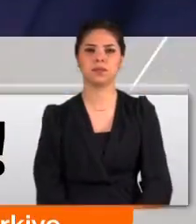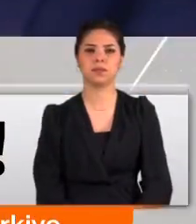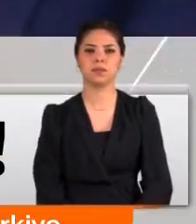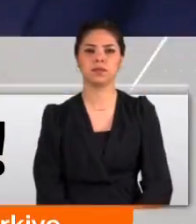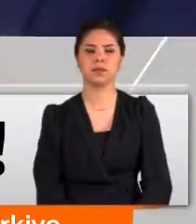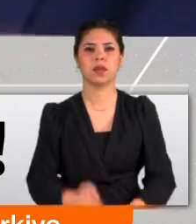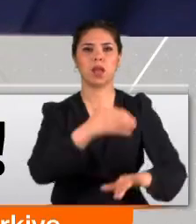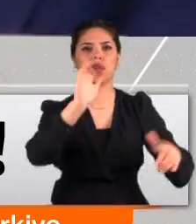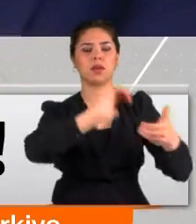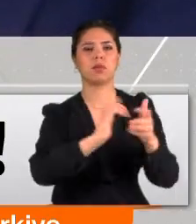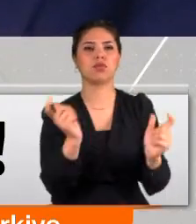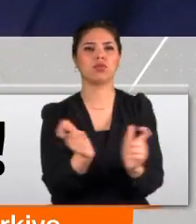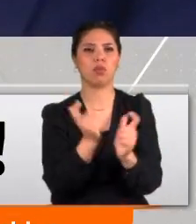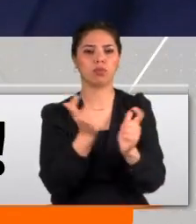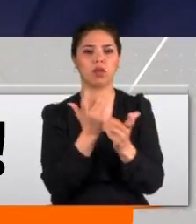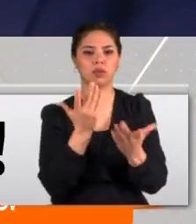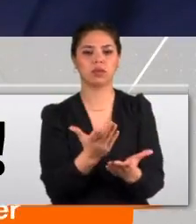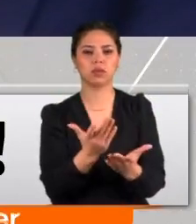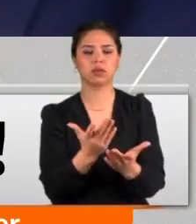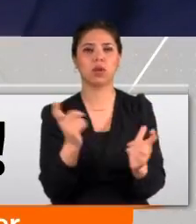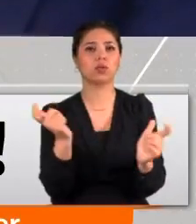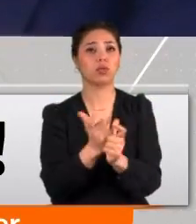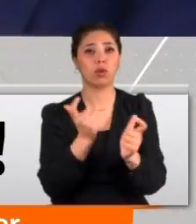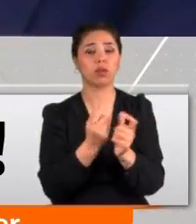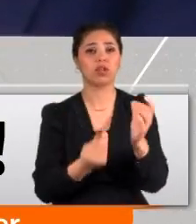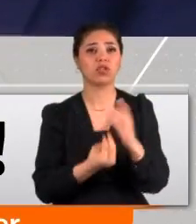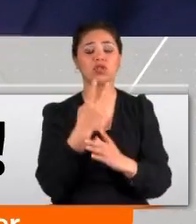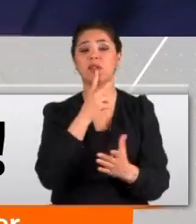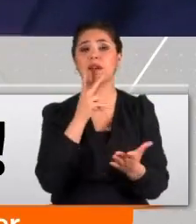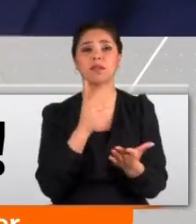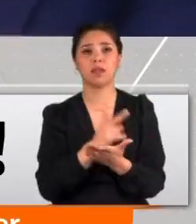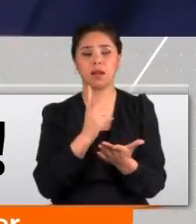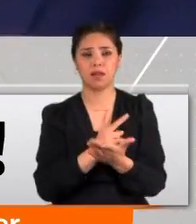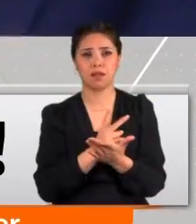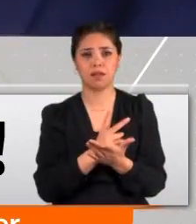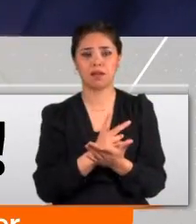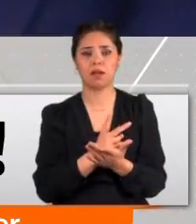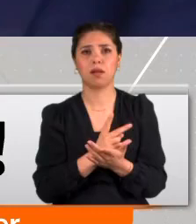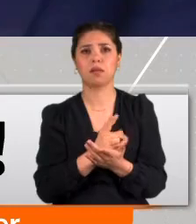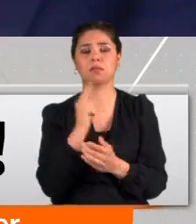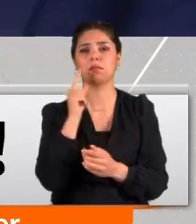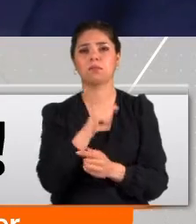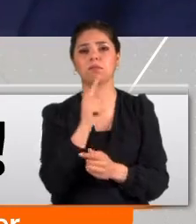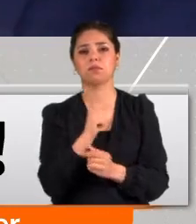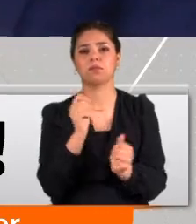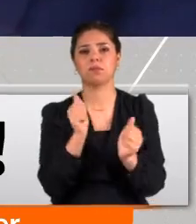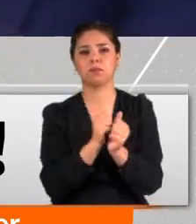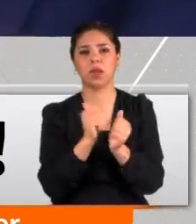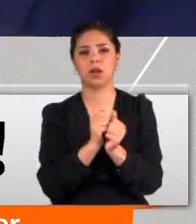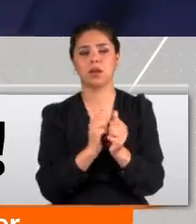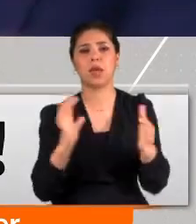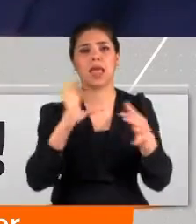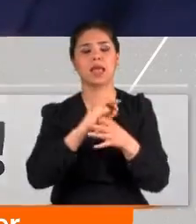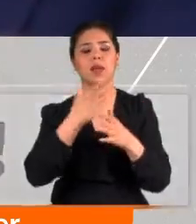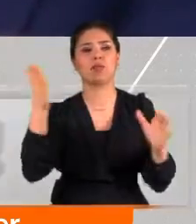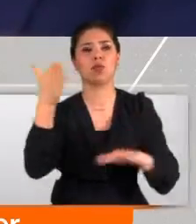İlk Altılı Masa'nın toplantısını, toplantıdan çıkan neticeyi Ünal Çevik Öz'le beraber ilgili